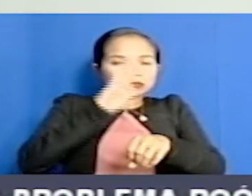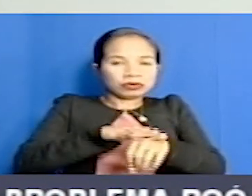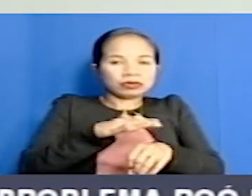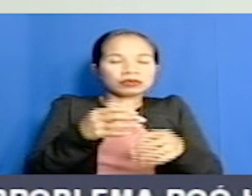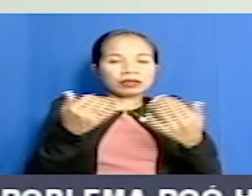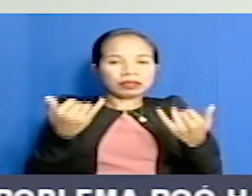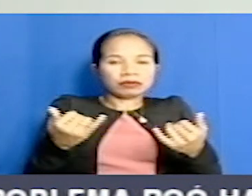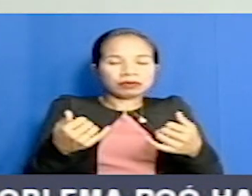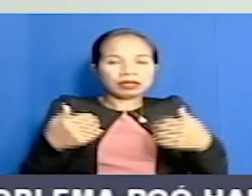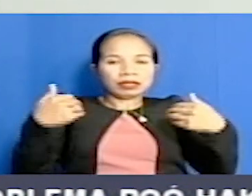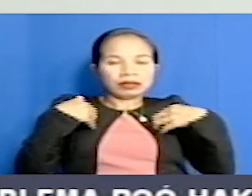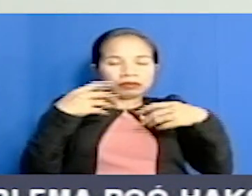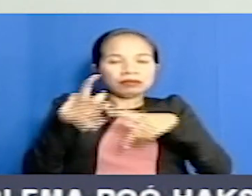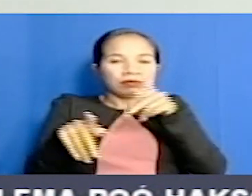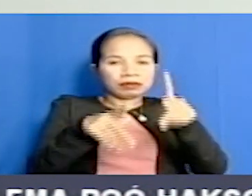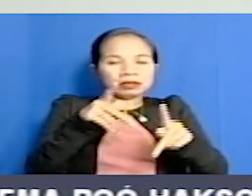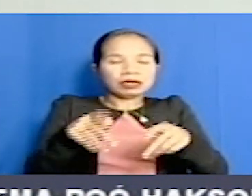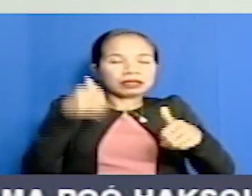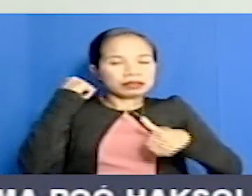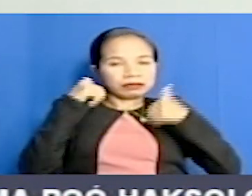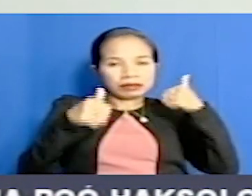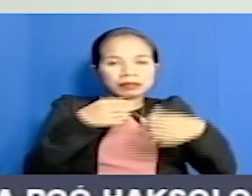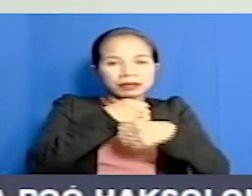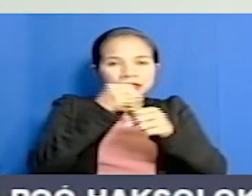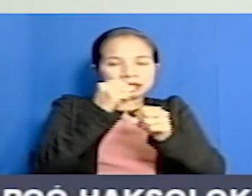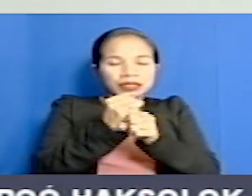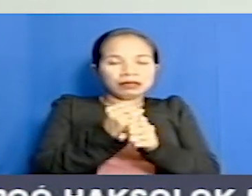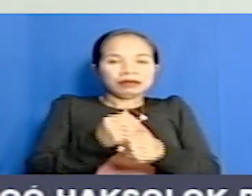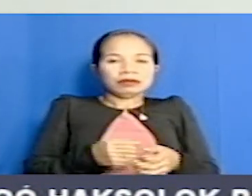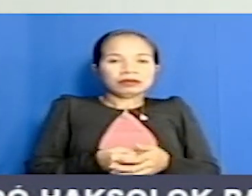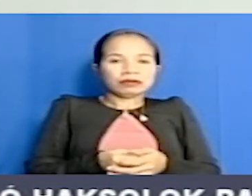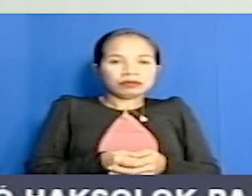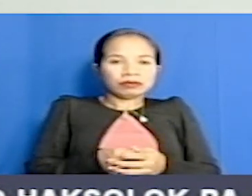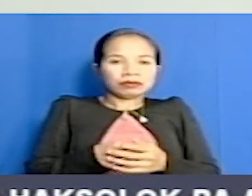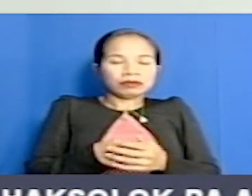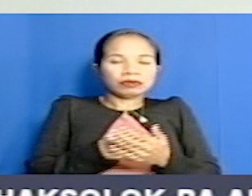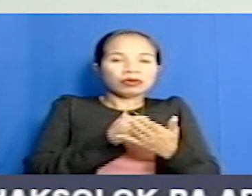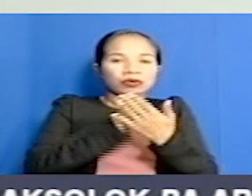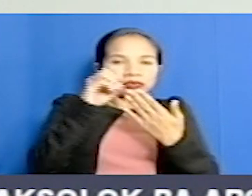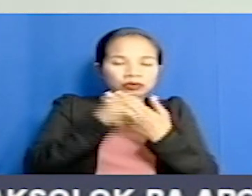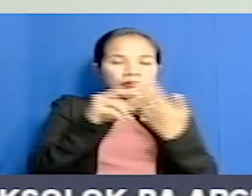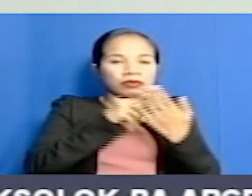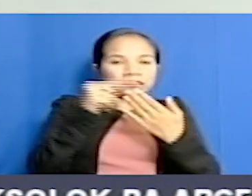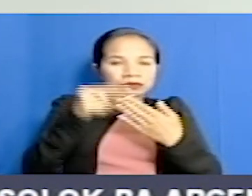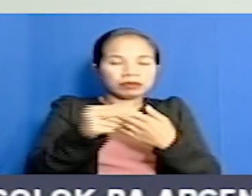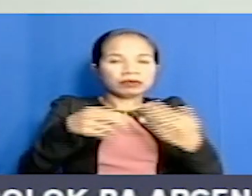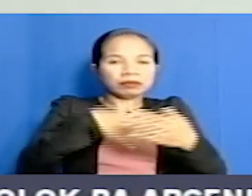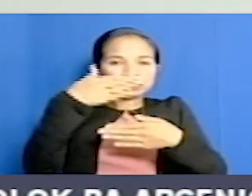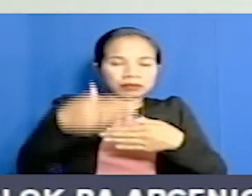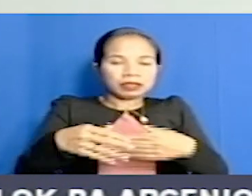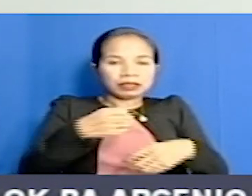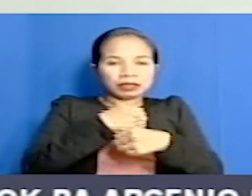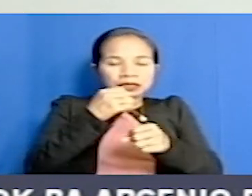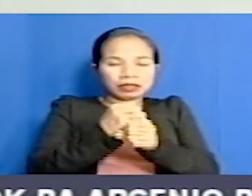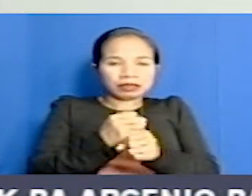balake tene pemudari. Aktivitas ini memang kita halo, desde Oktober November Mei kita halo abatisasi,